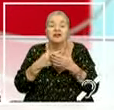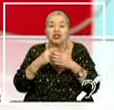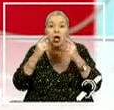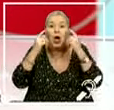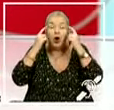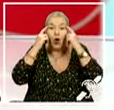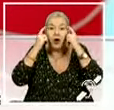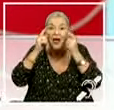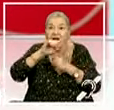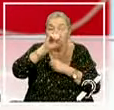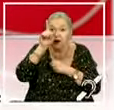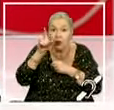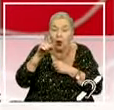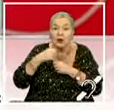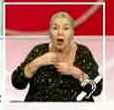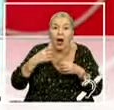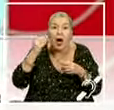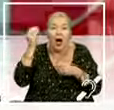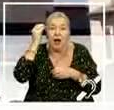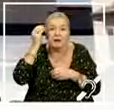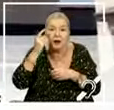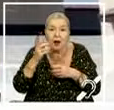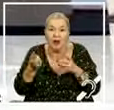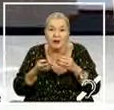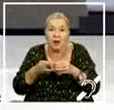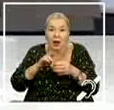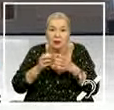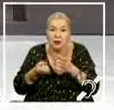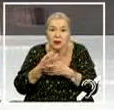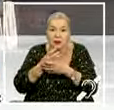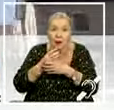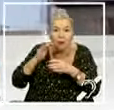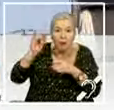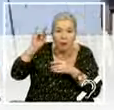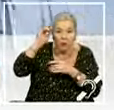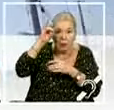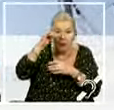Nord a efectuat un nou test balistic.